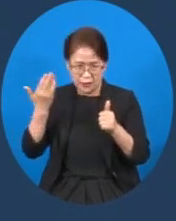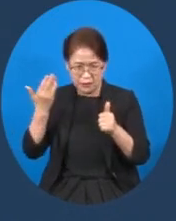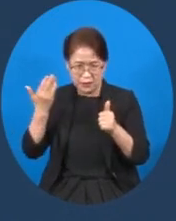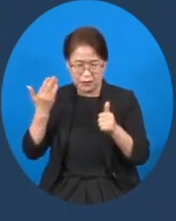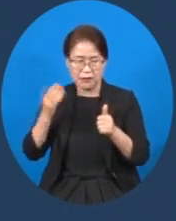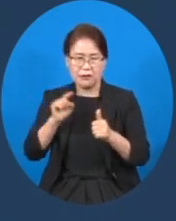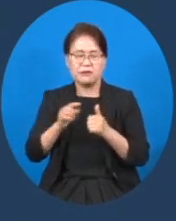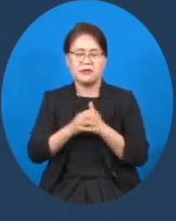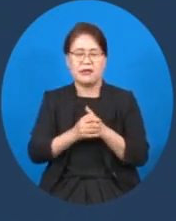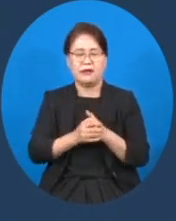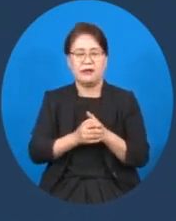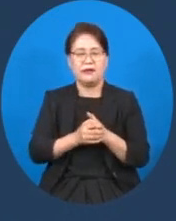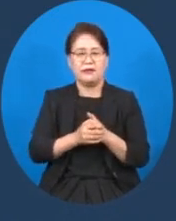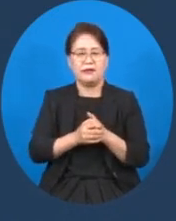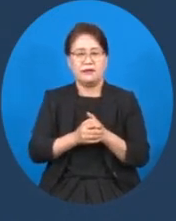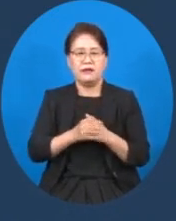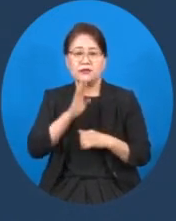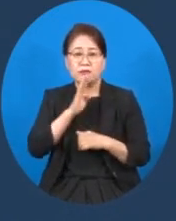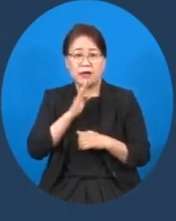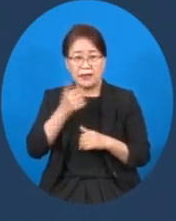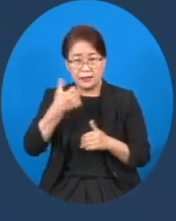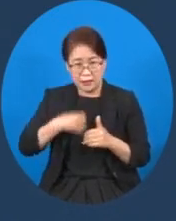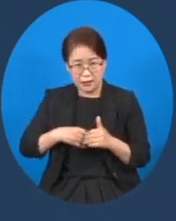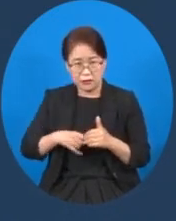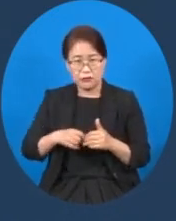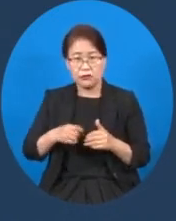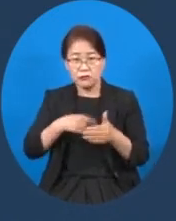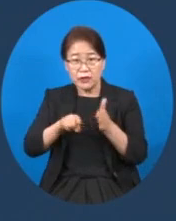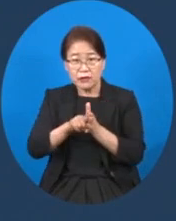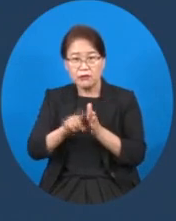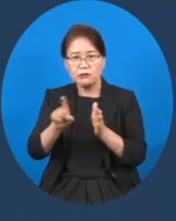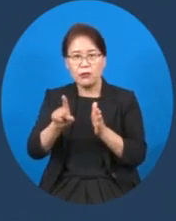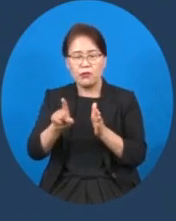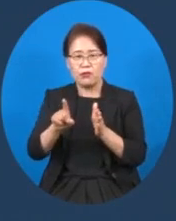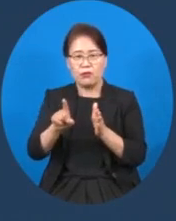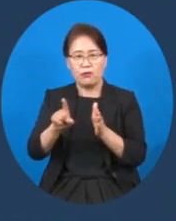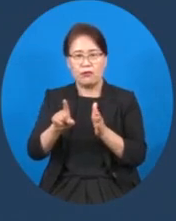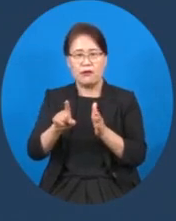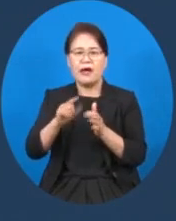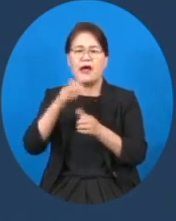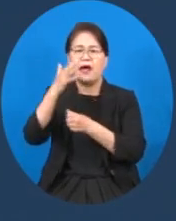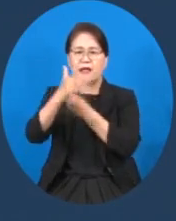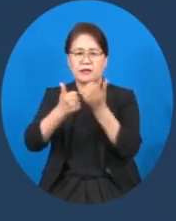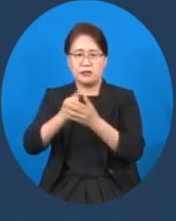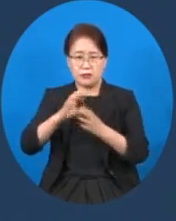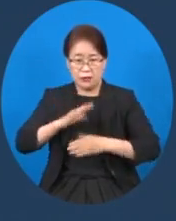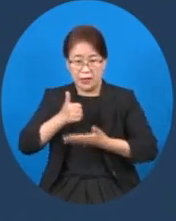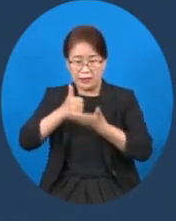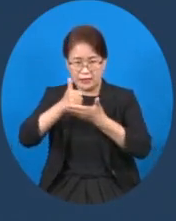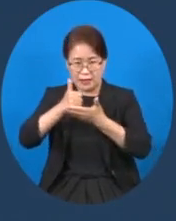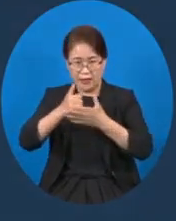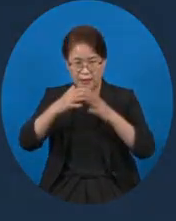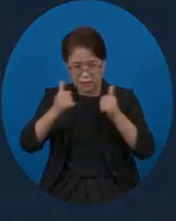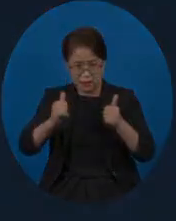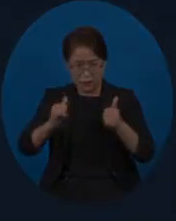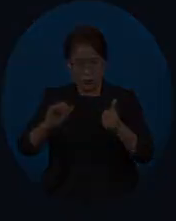것입니다. 정말 내 자녀를 위하는 것은 바로 하나님을 경외하는 자들이 되게 하는 것입니다.